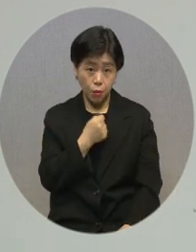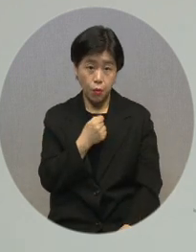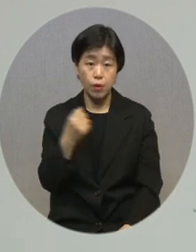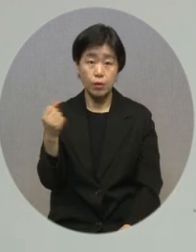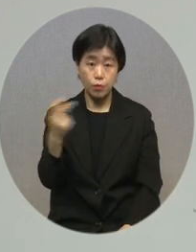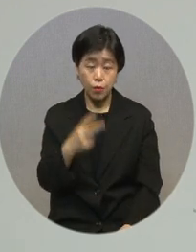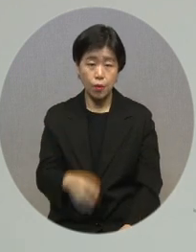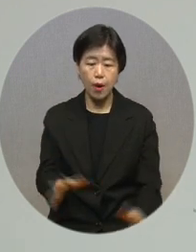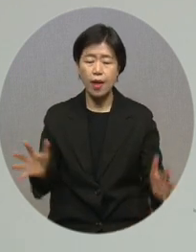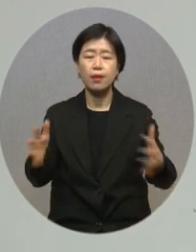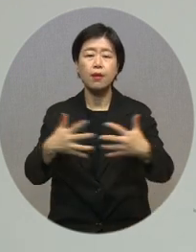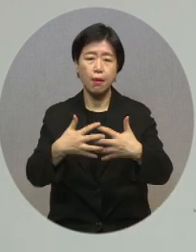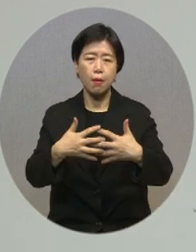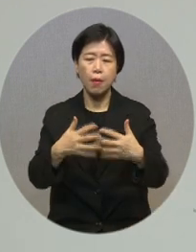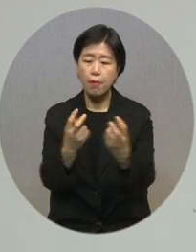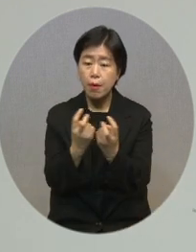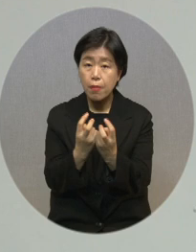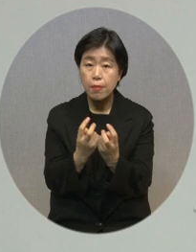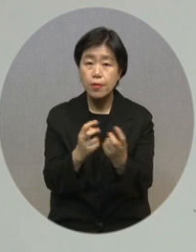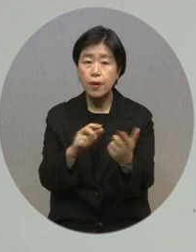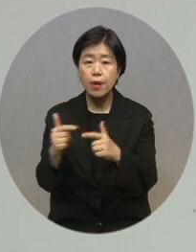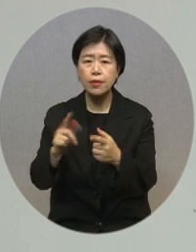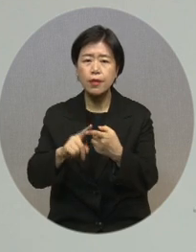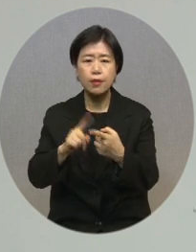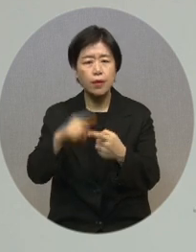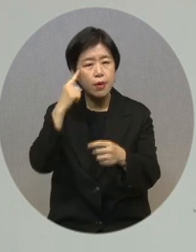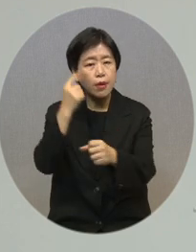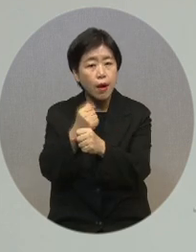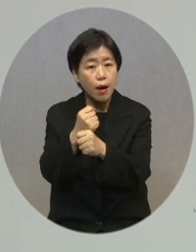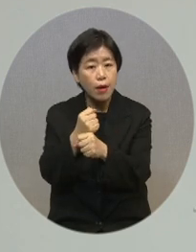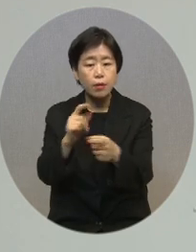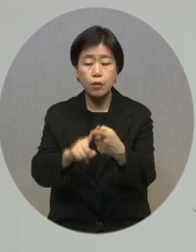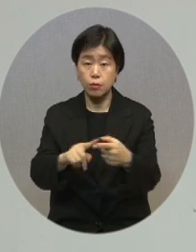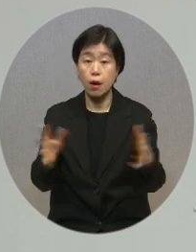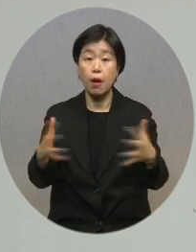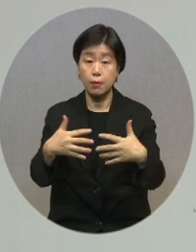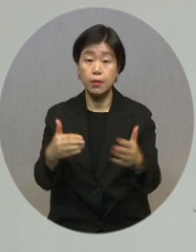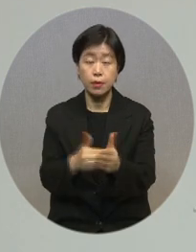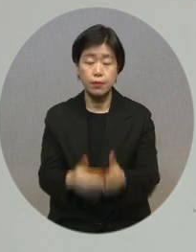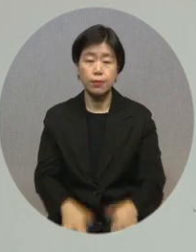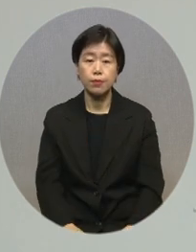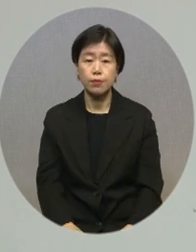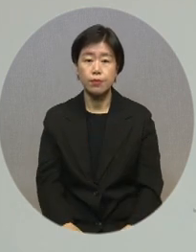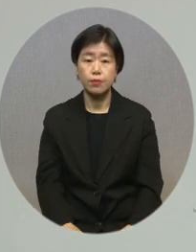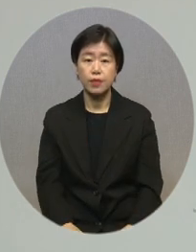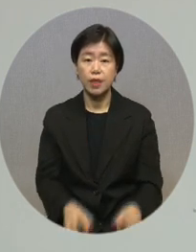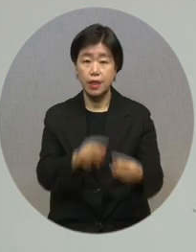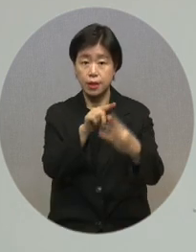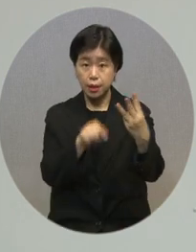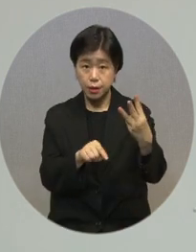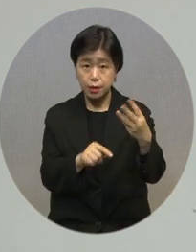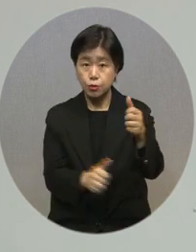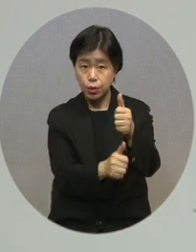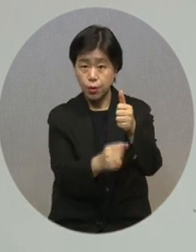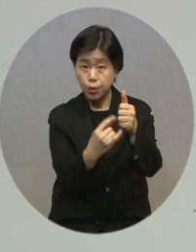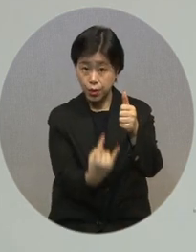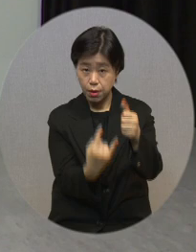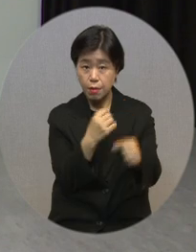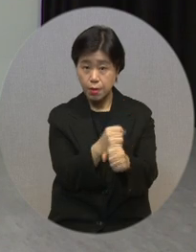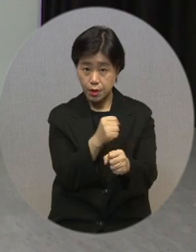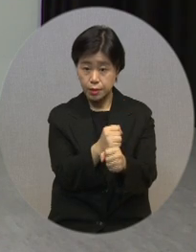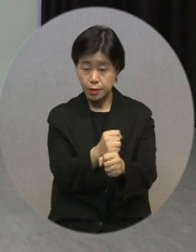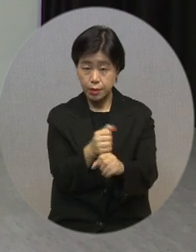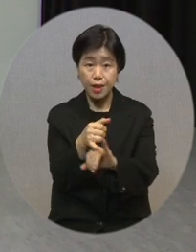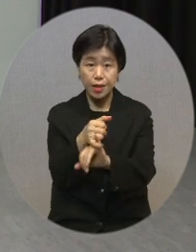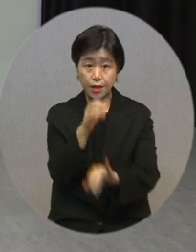그 타협점을 도출해 나가자 네. 그런 원칙에 그 합의를 한 바 있고요. 세 가지 위원회를 구성하기로 했습니다. 네.